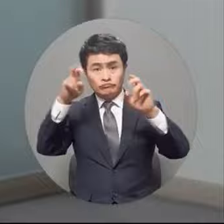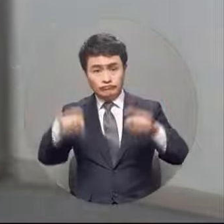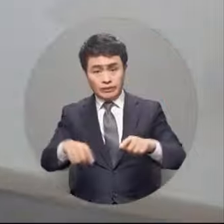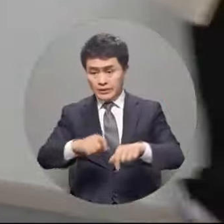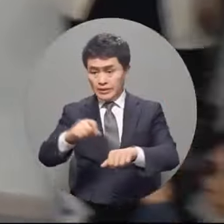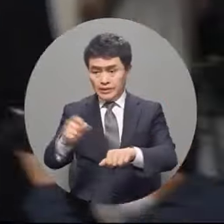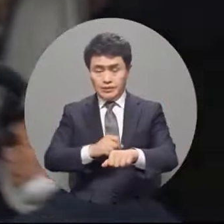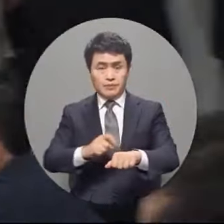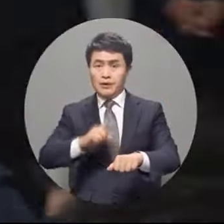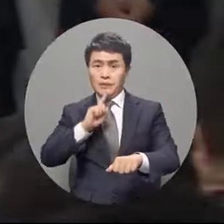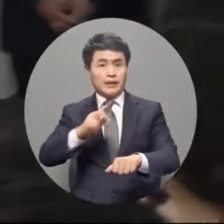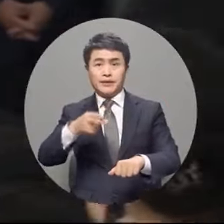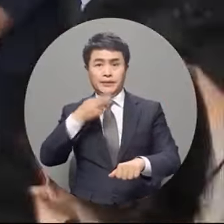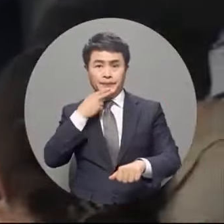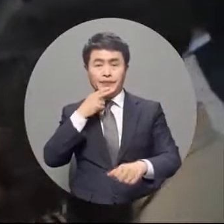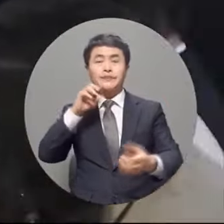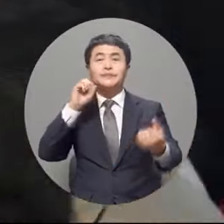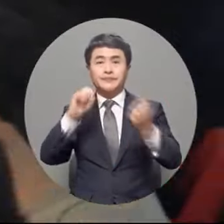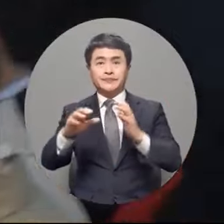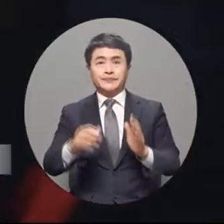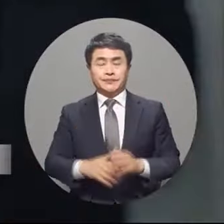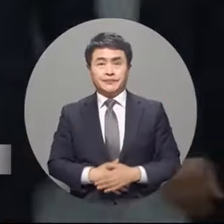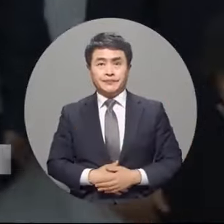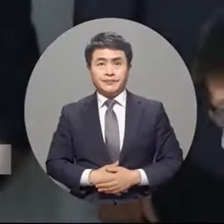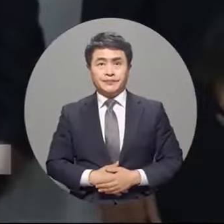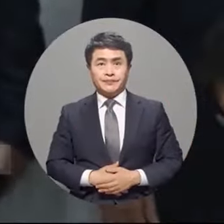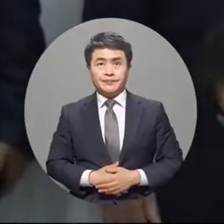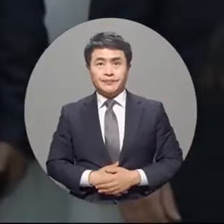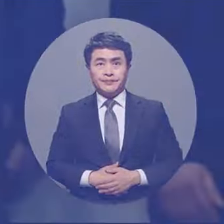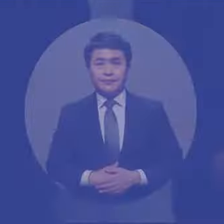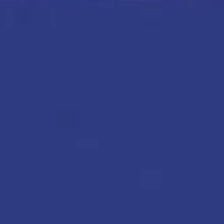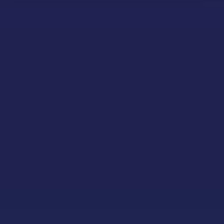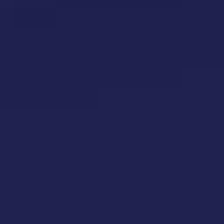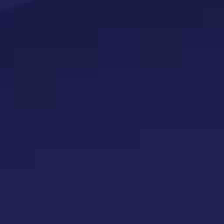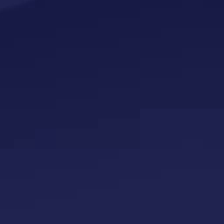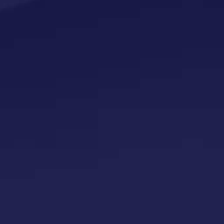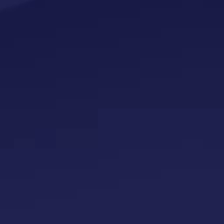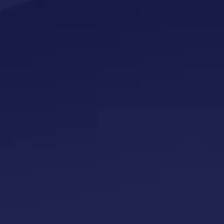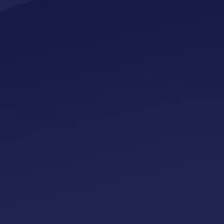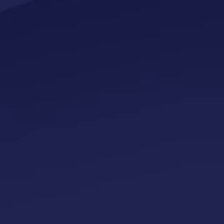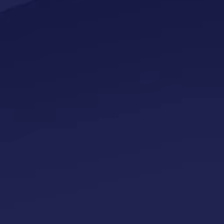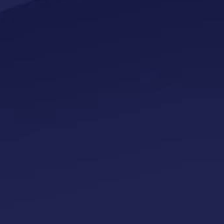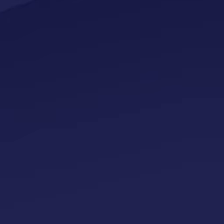특별히 얘기할게 없다고 밝혔습니다 MBC 뉴스 손구민 있니다